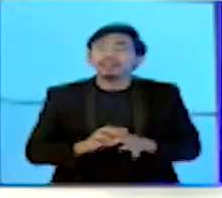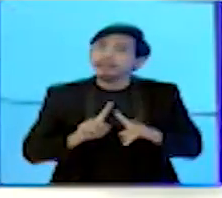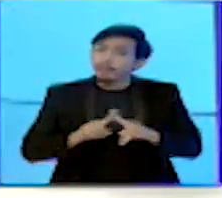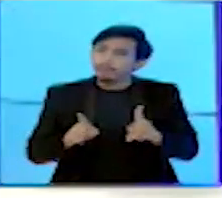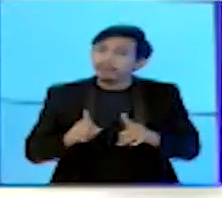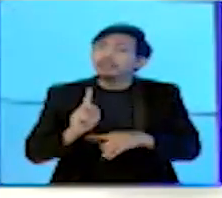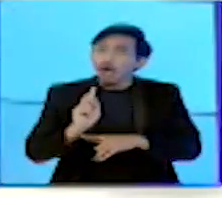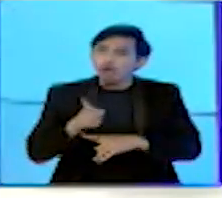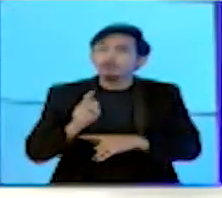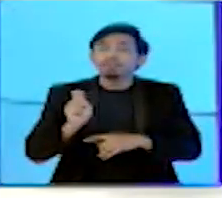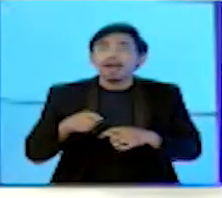Gautama harinta inews melaporkan